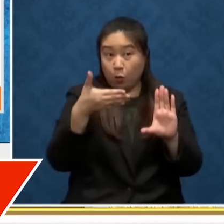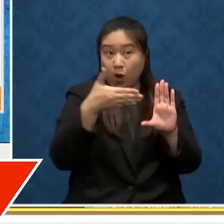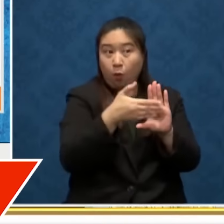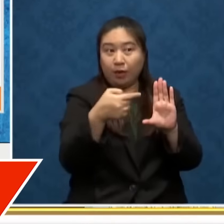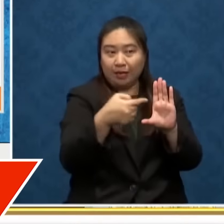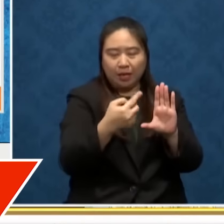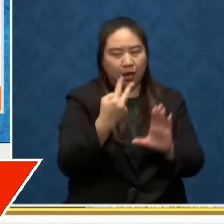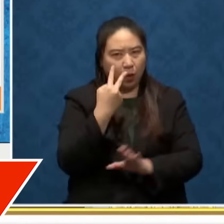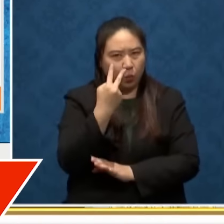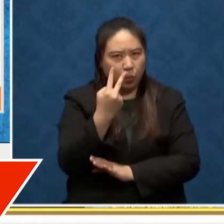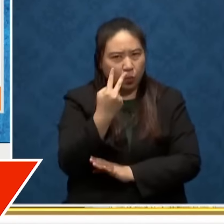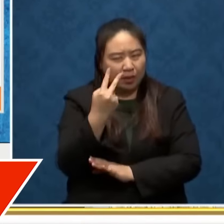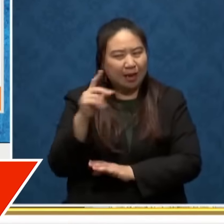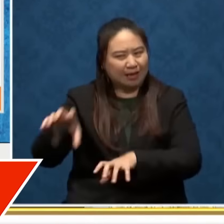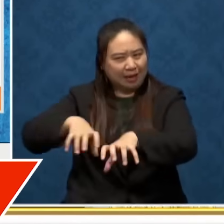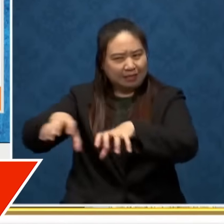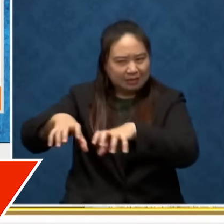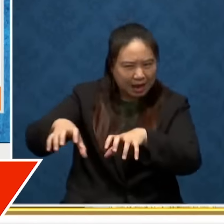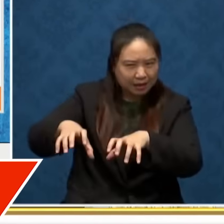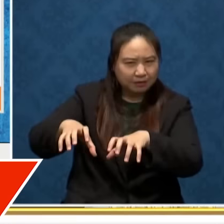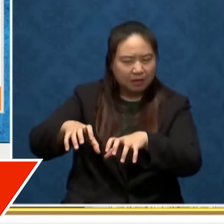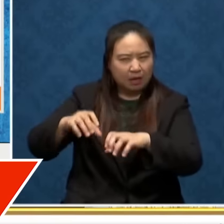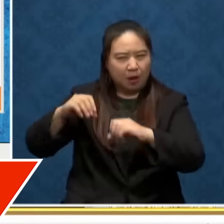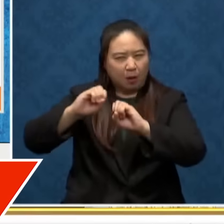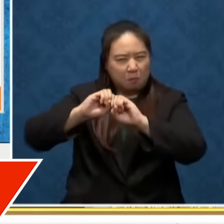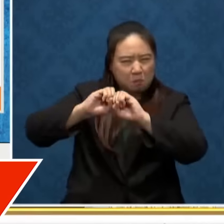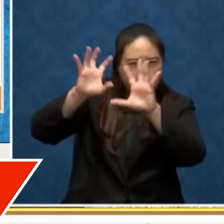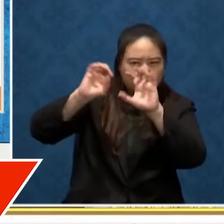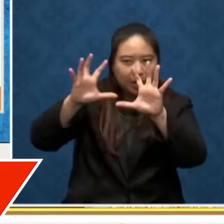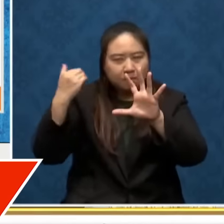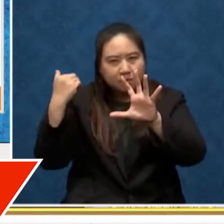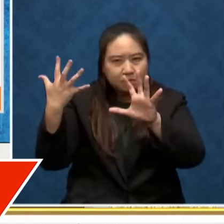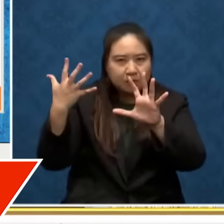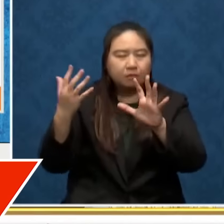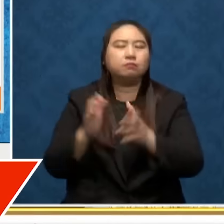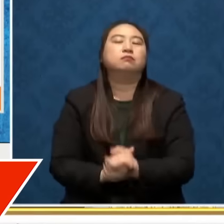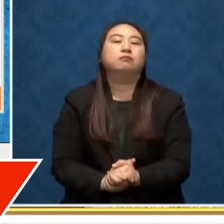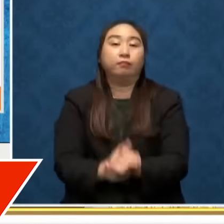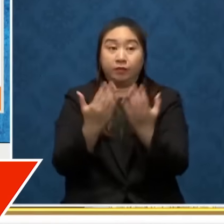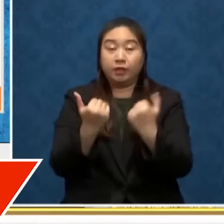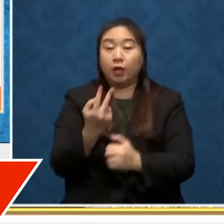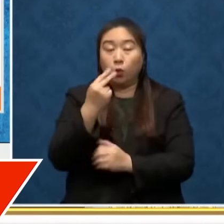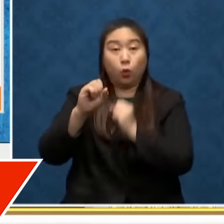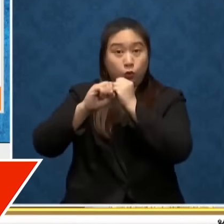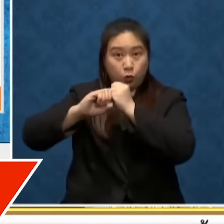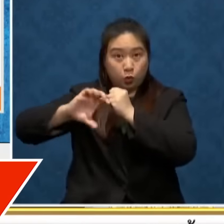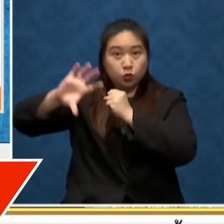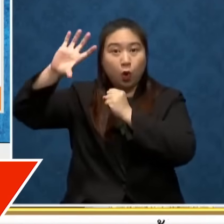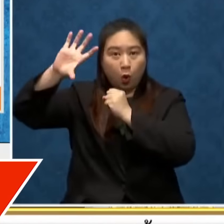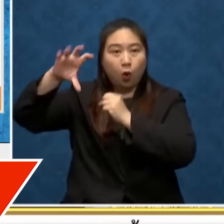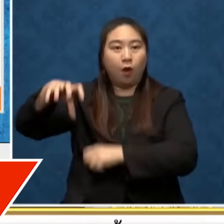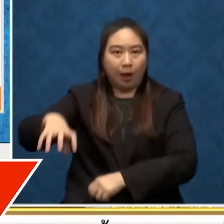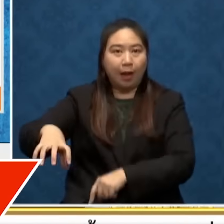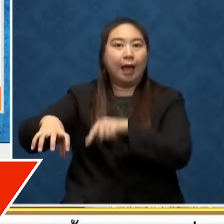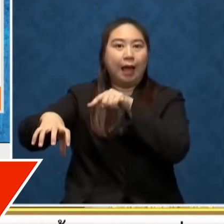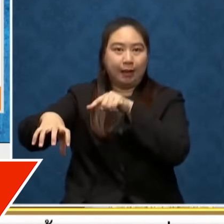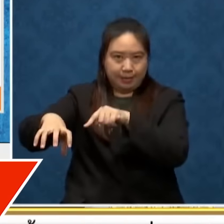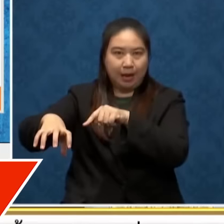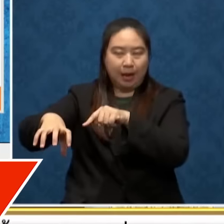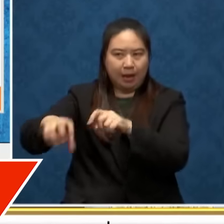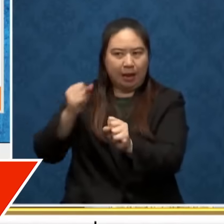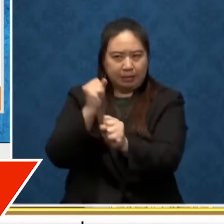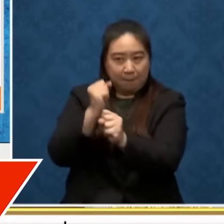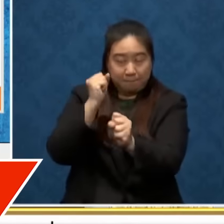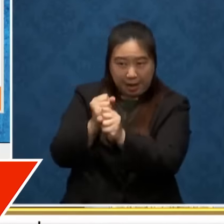รื่องความโปร่งใสในการบริหารงานนะครับผมชวนตั้งข้อสังเกตนะครับว่ากสทช.เนี่ยมีความโปร่ง